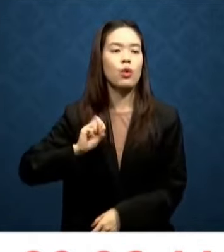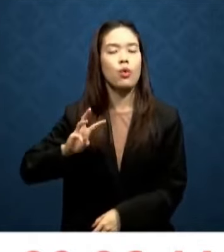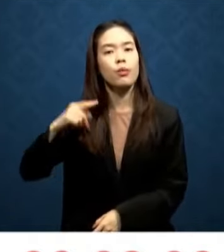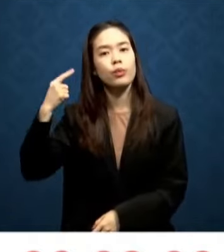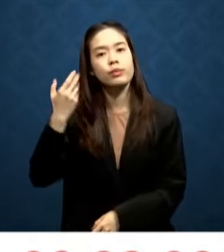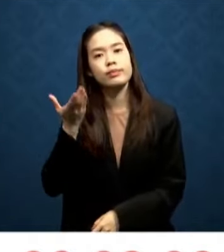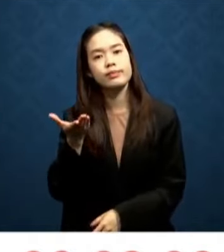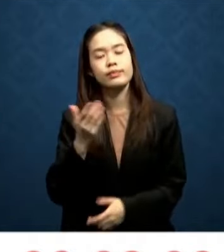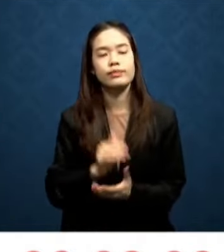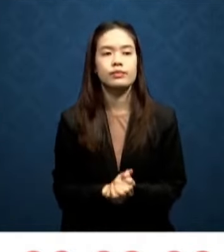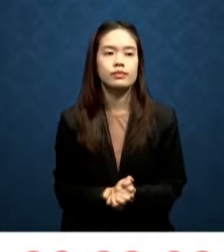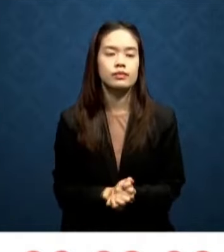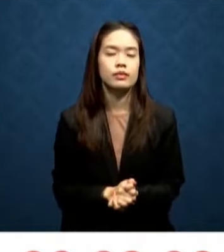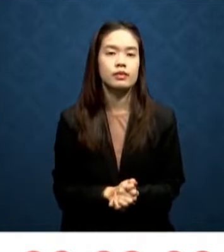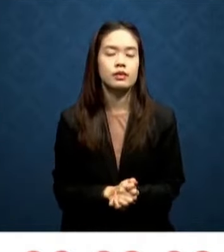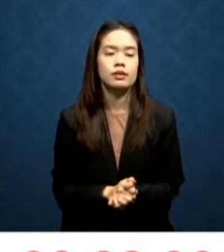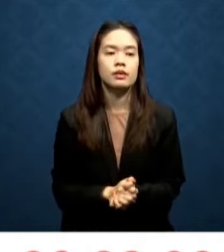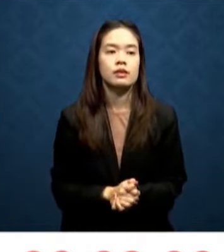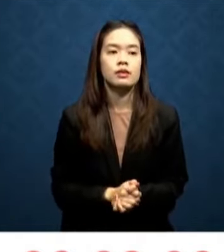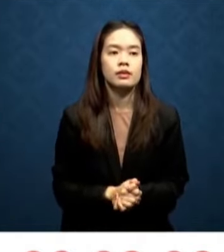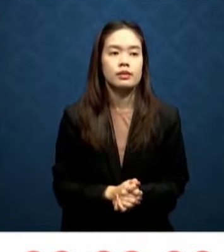รครับ